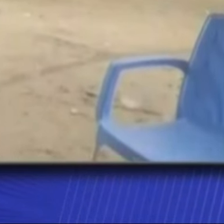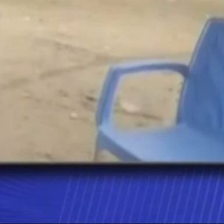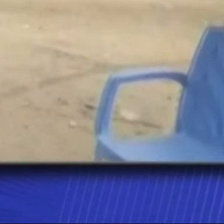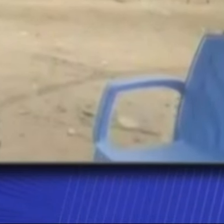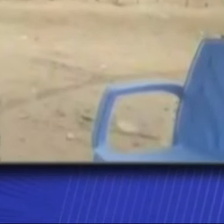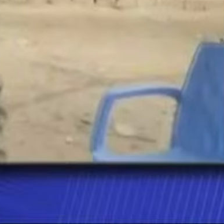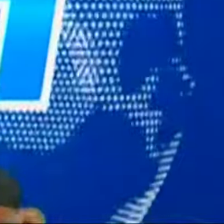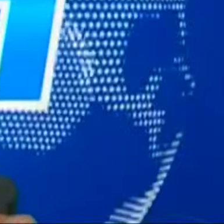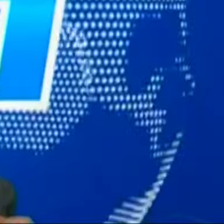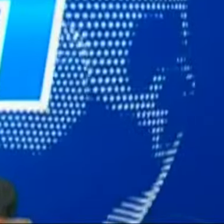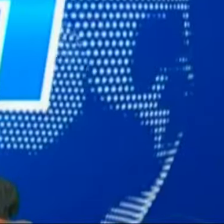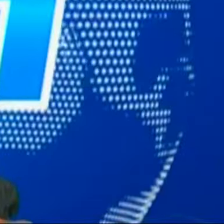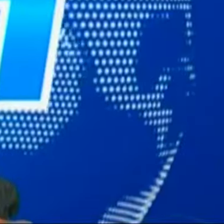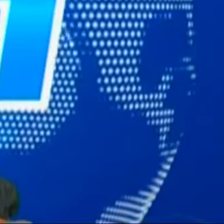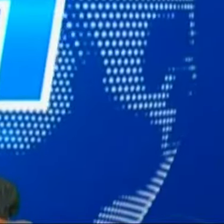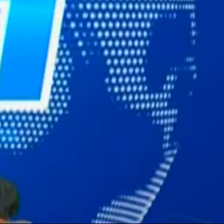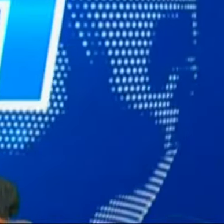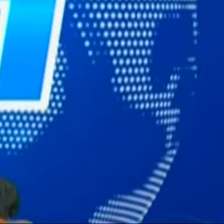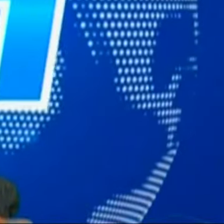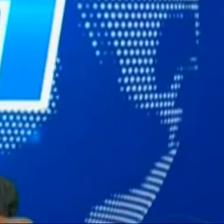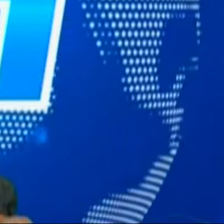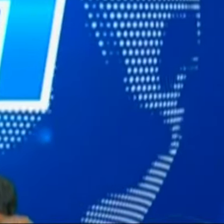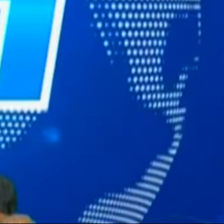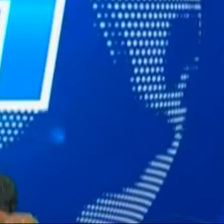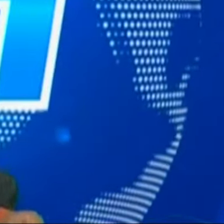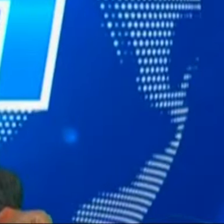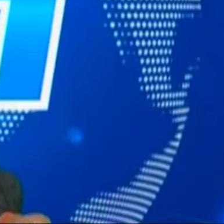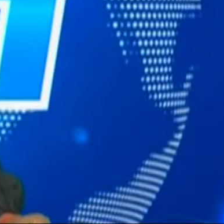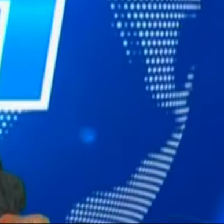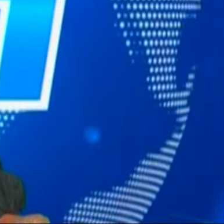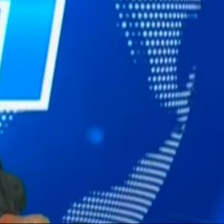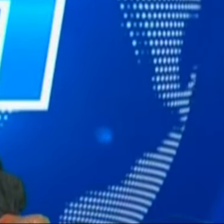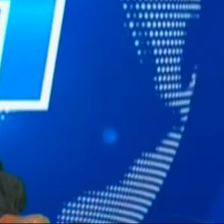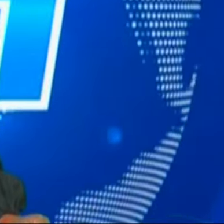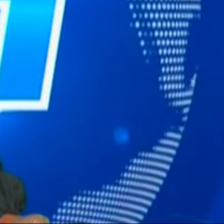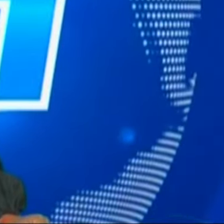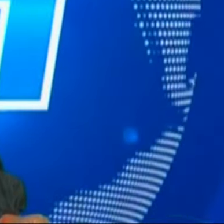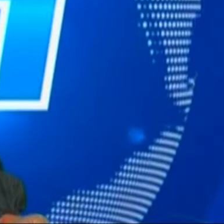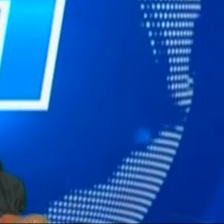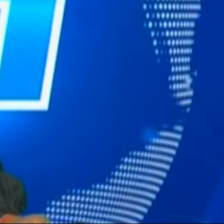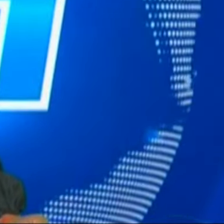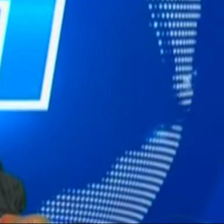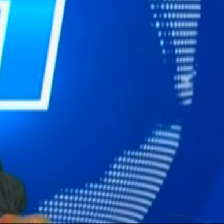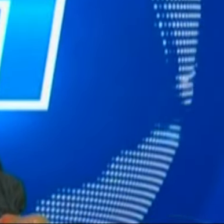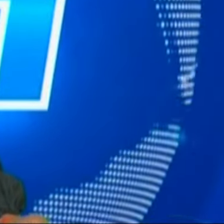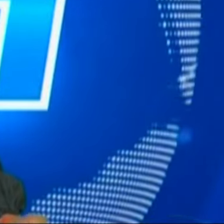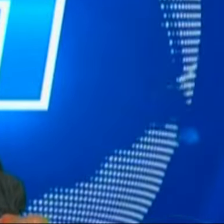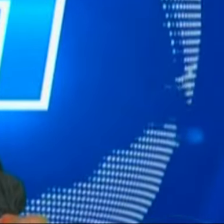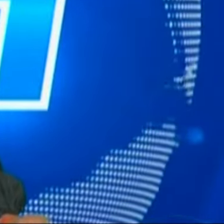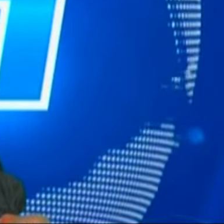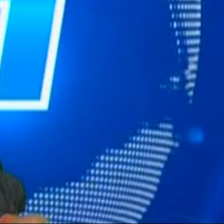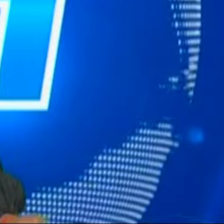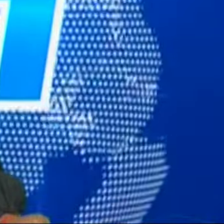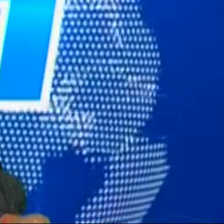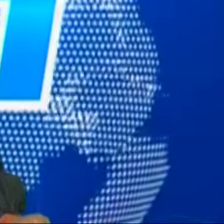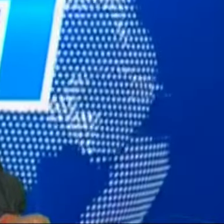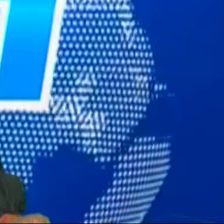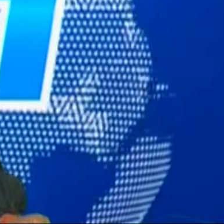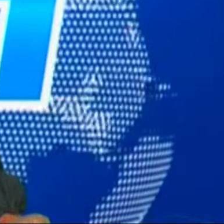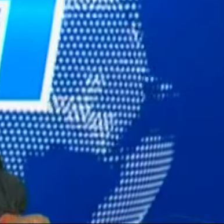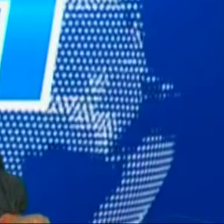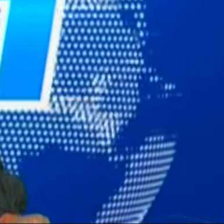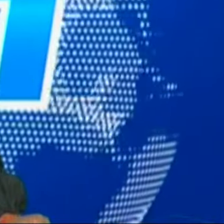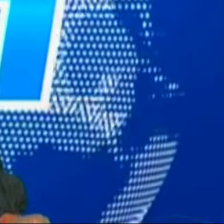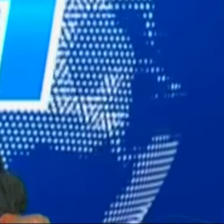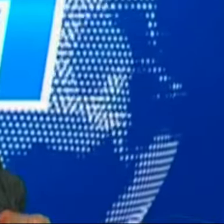journaux. Bienvenue à toutes et à tous. J'en parlais tout à l'heure dans les titres. Près de 81 millions de dollars américains